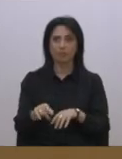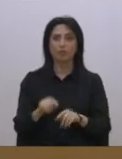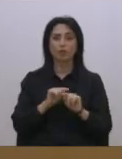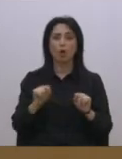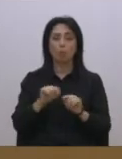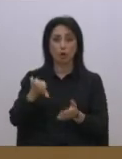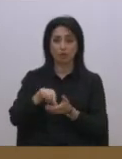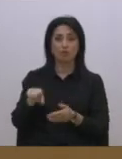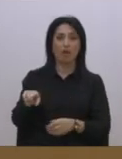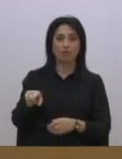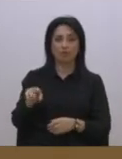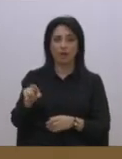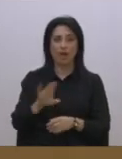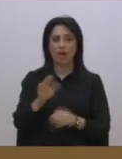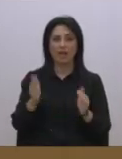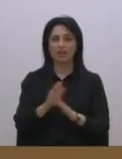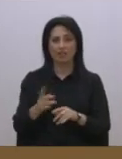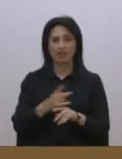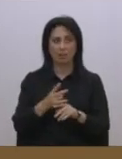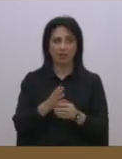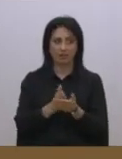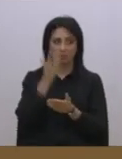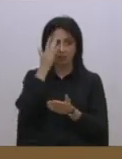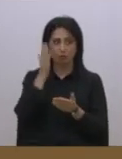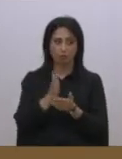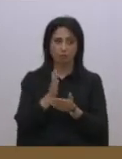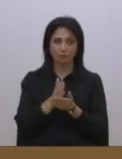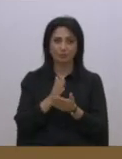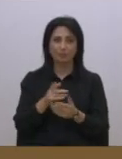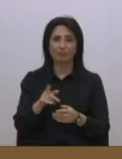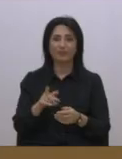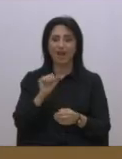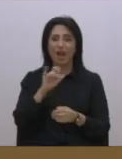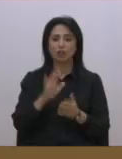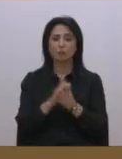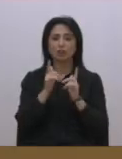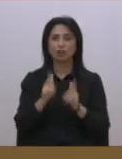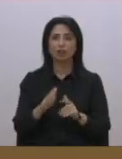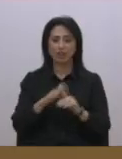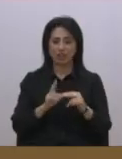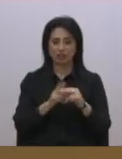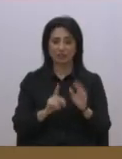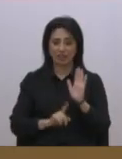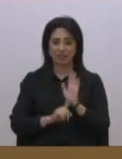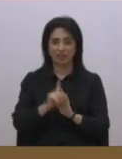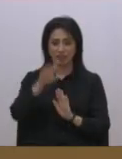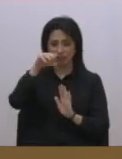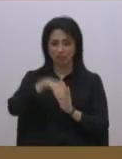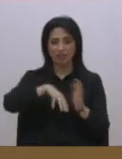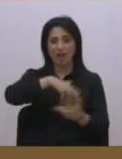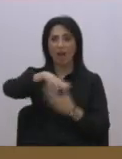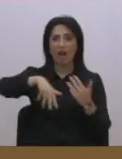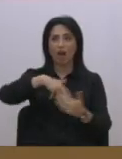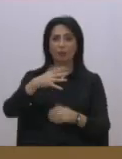ოპოზიციაში ყოფნისას მათ არანაკლებ მავნებლური მიზნები ამოძრავებდათ. ასოცირების შეთანხმების ხელის შეშლიდან დაწყებული ქვეყნის შიდა არეულობით